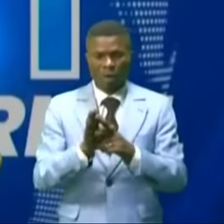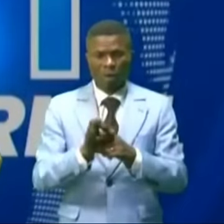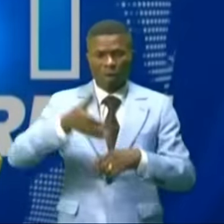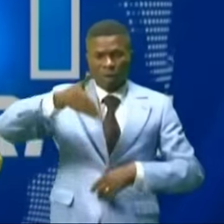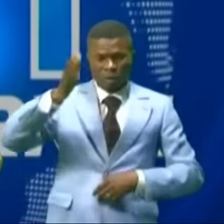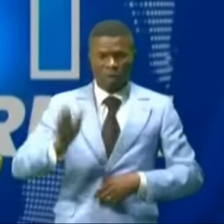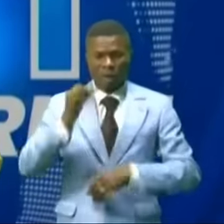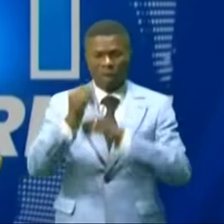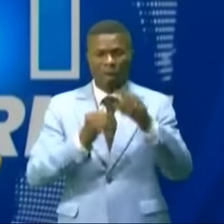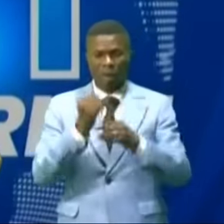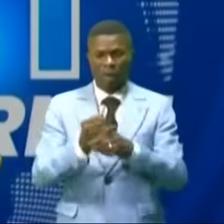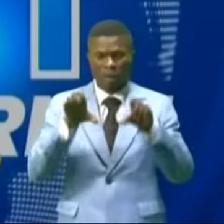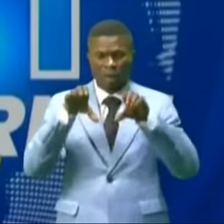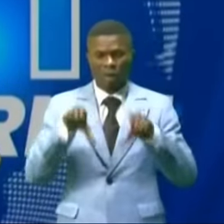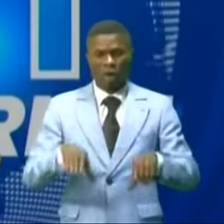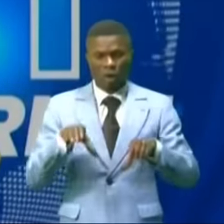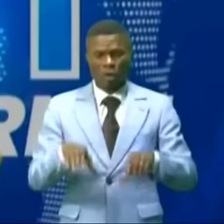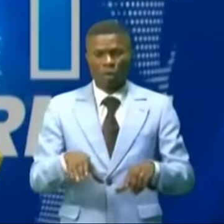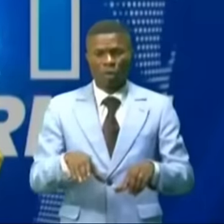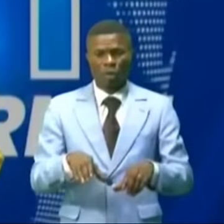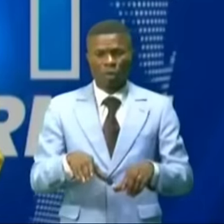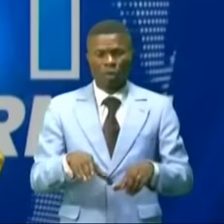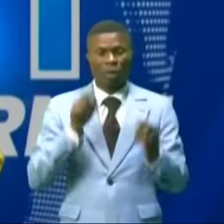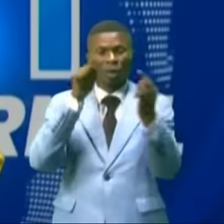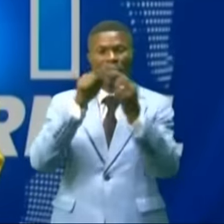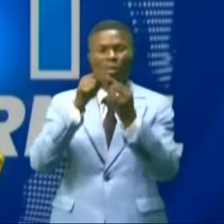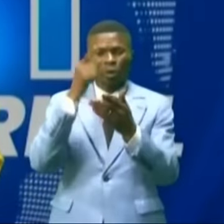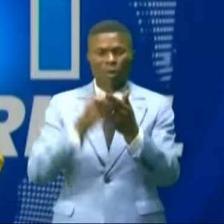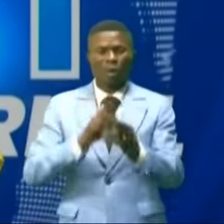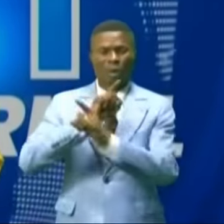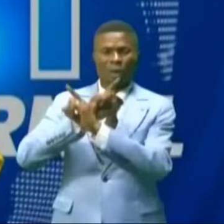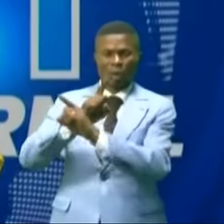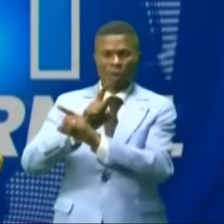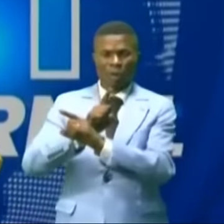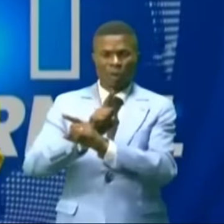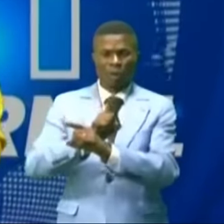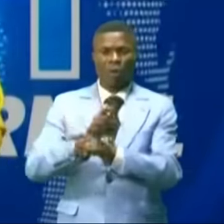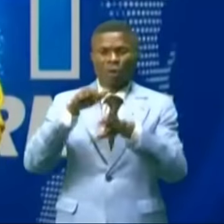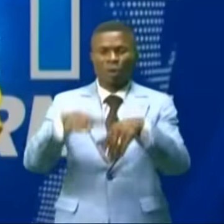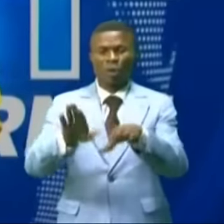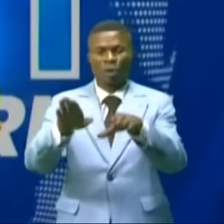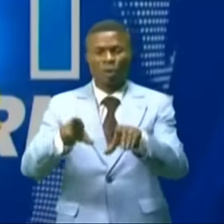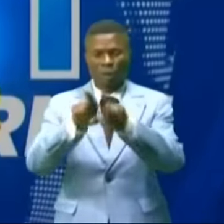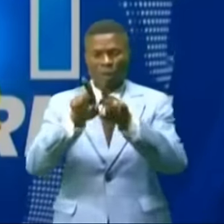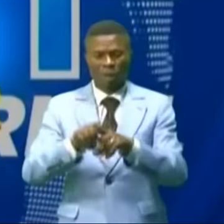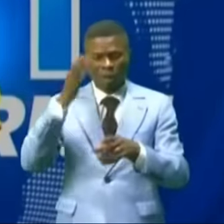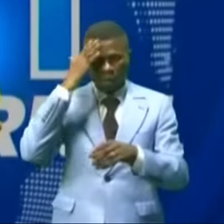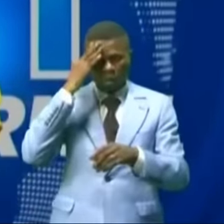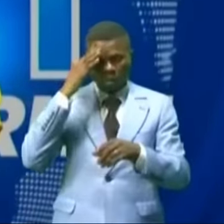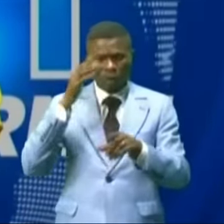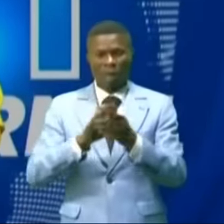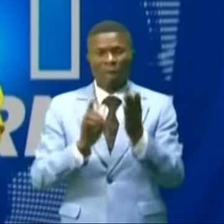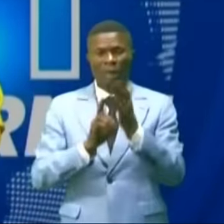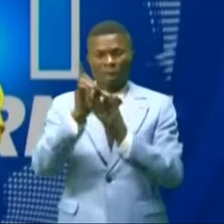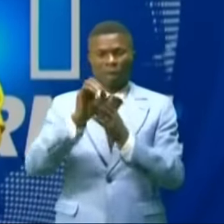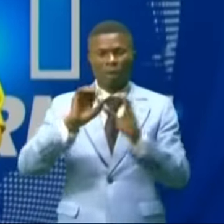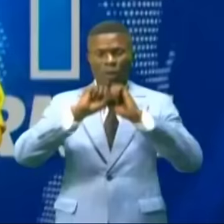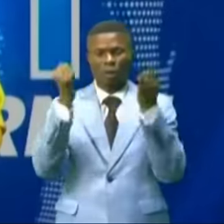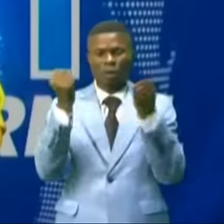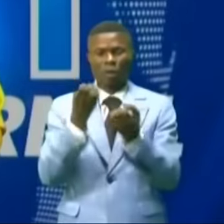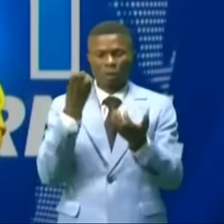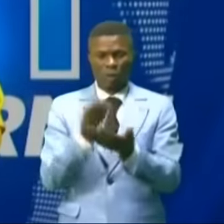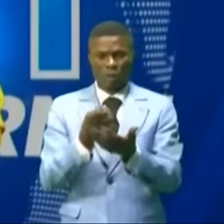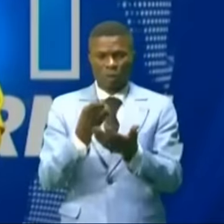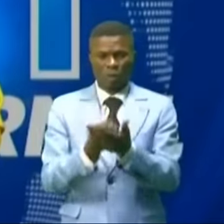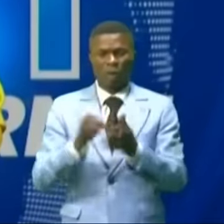experts internationaux et nationaux. L'objectif est de protéger la biodiversité tout en tenant compte du développement socio-économique